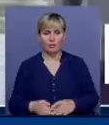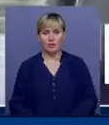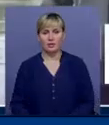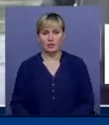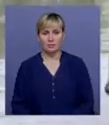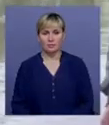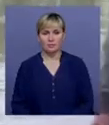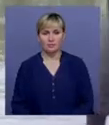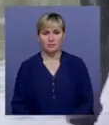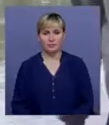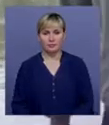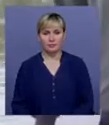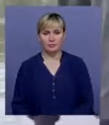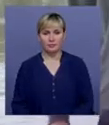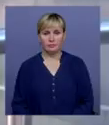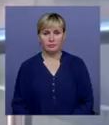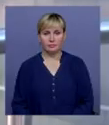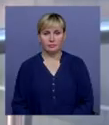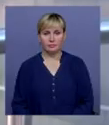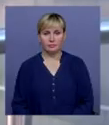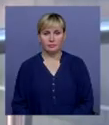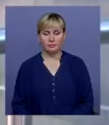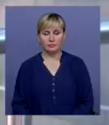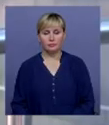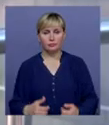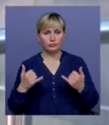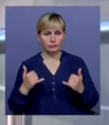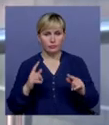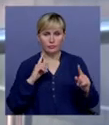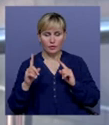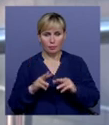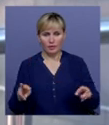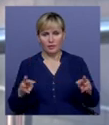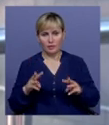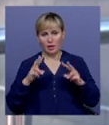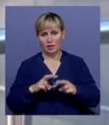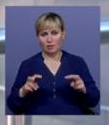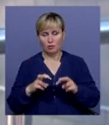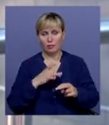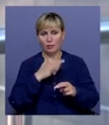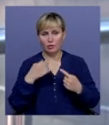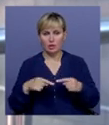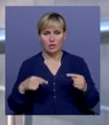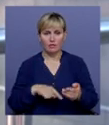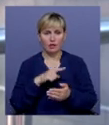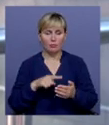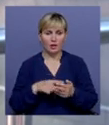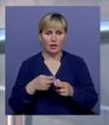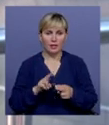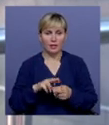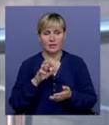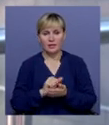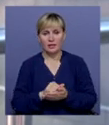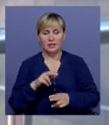новой на сегодняшнем заседании правительства рассматривалось множество вопросов это заняты